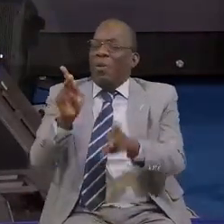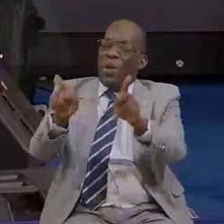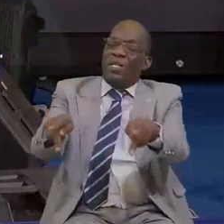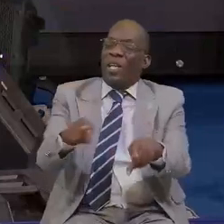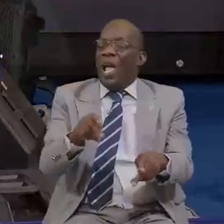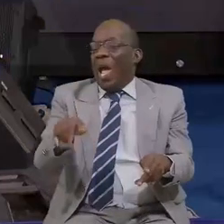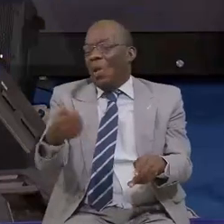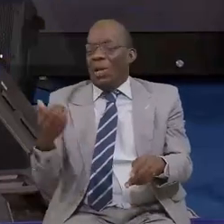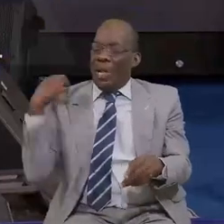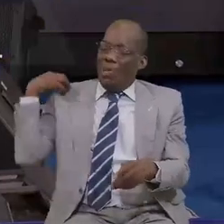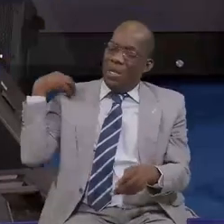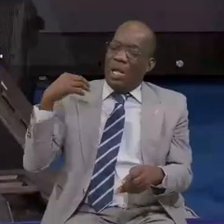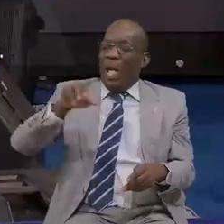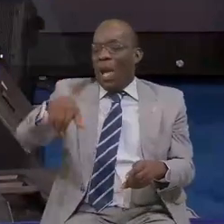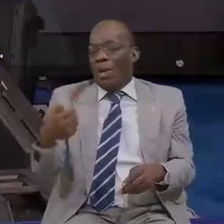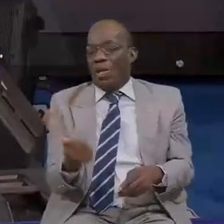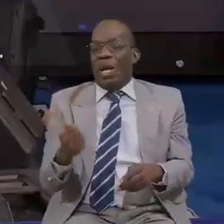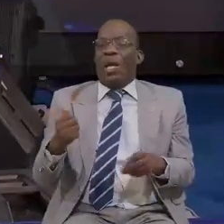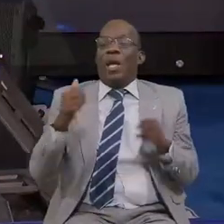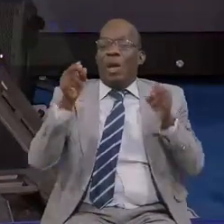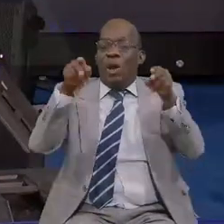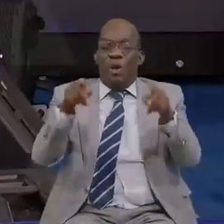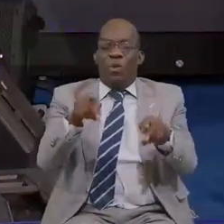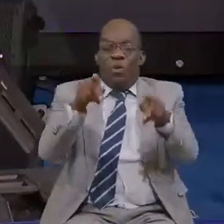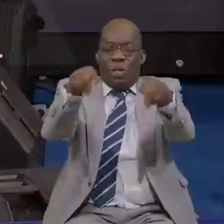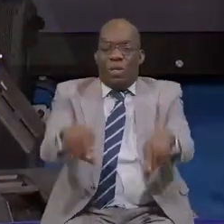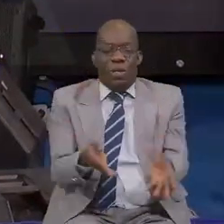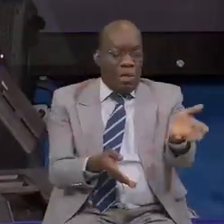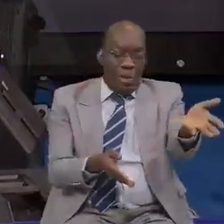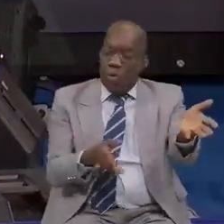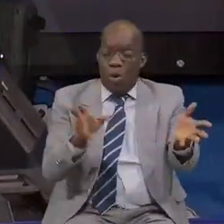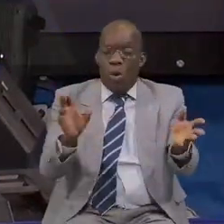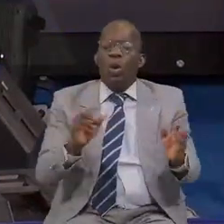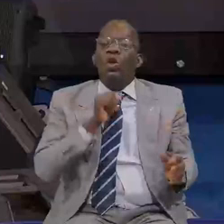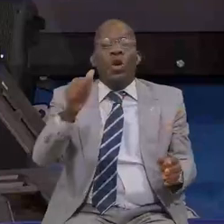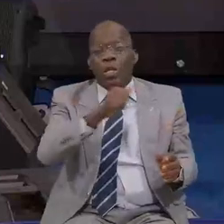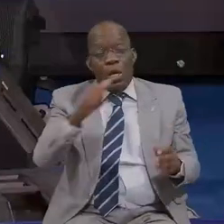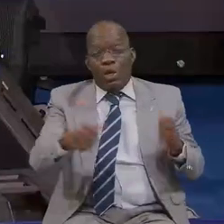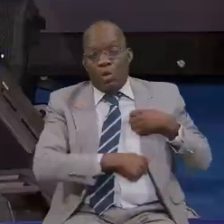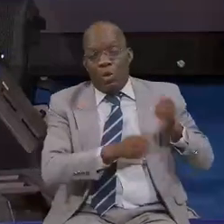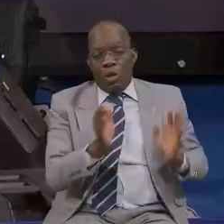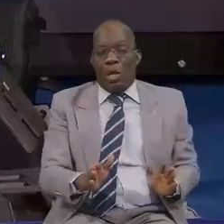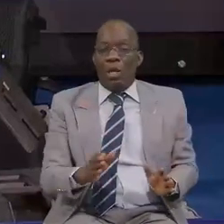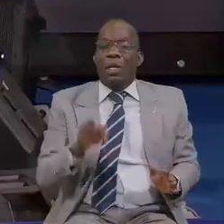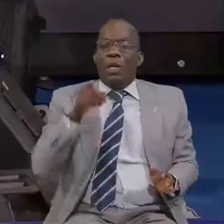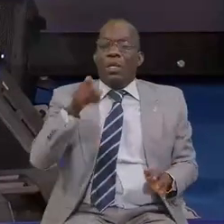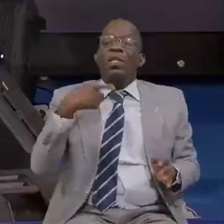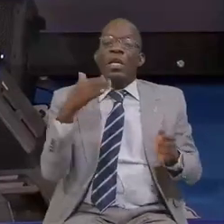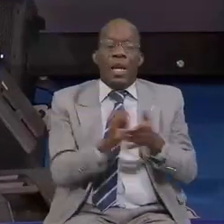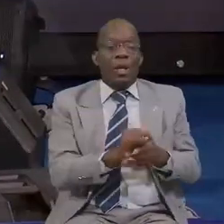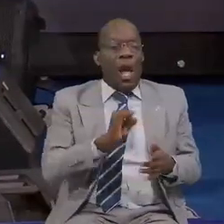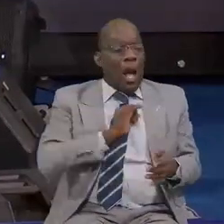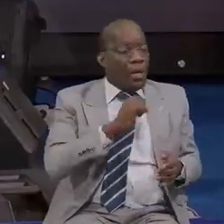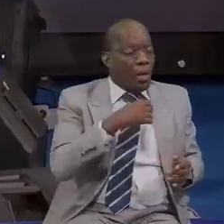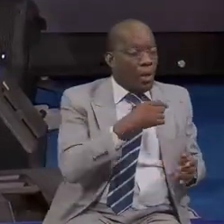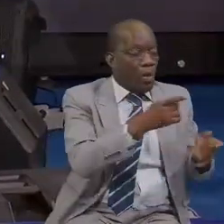autre maître, un autre être humain? Il n'est pas un soldat. Alors il dit à l'autre, viens, et